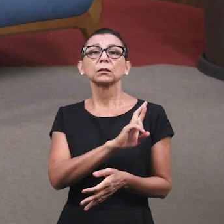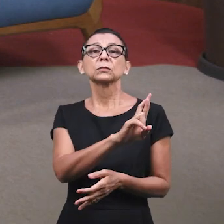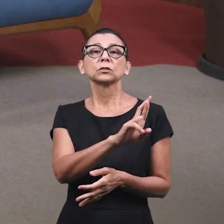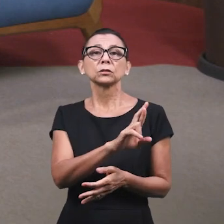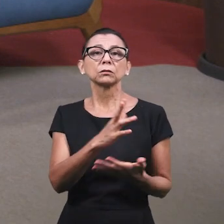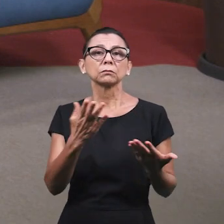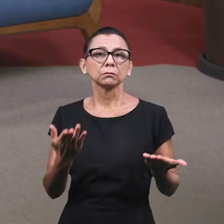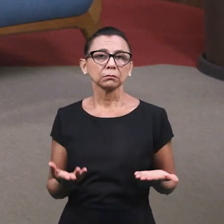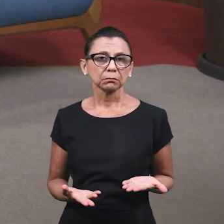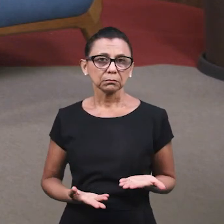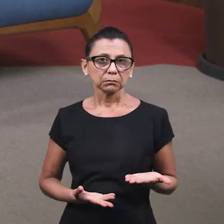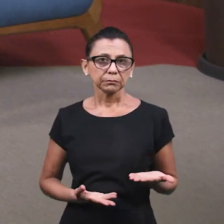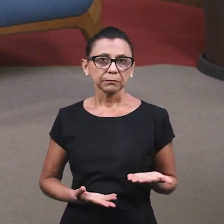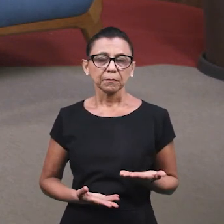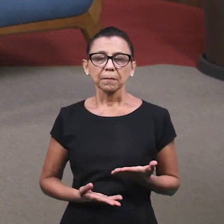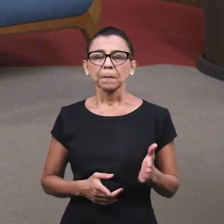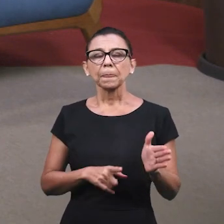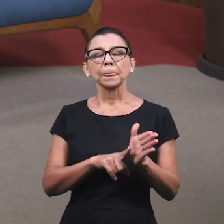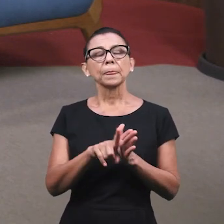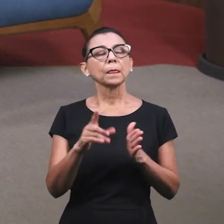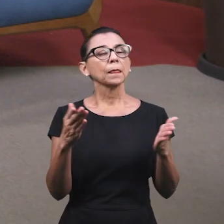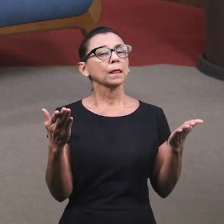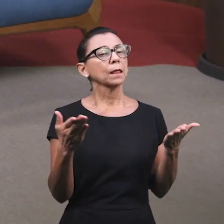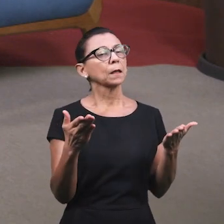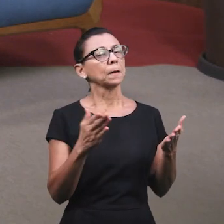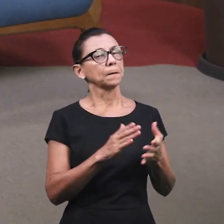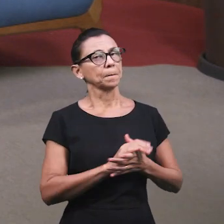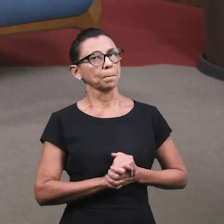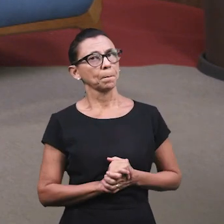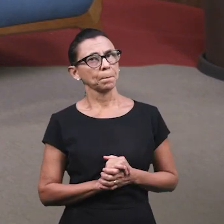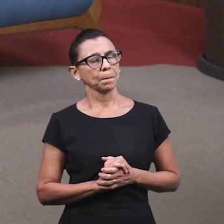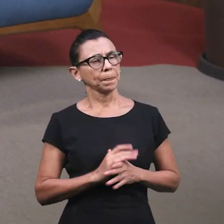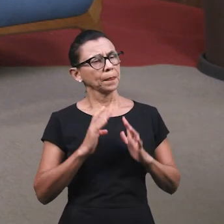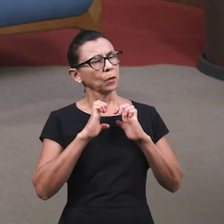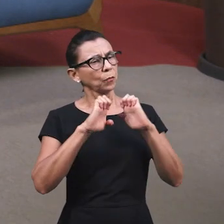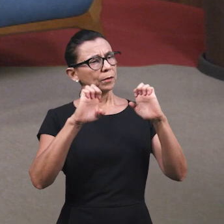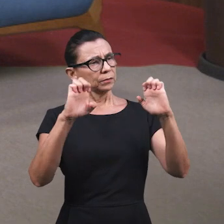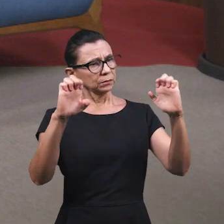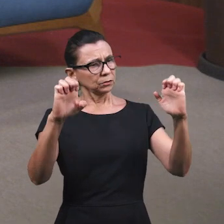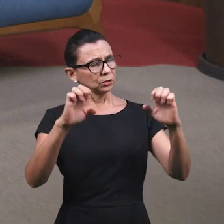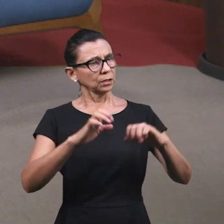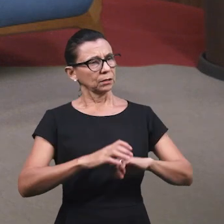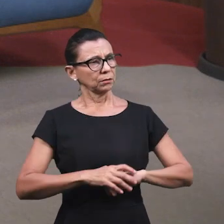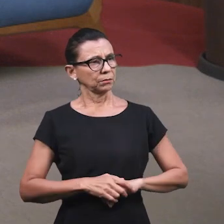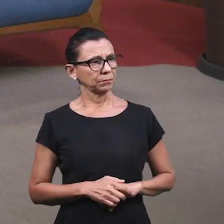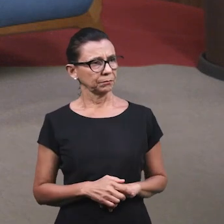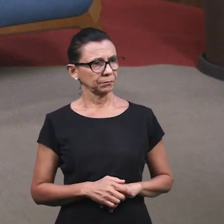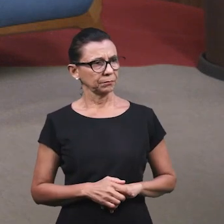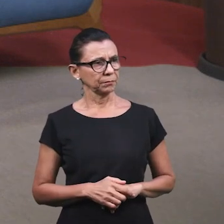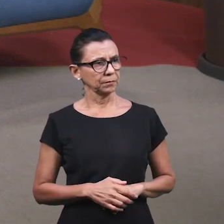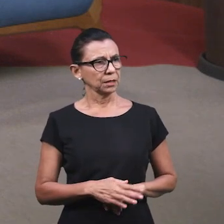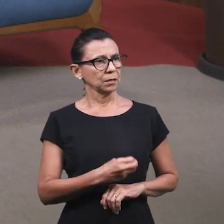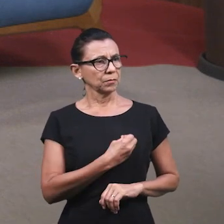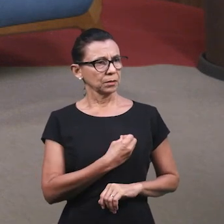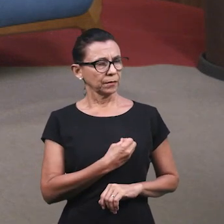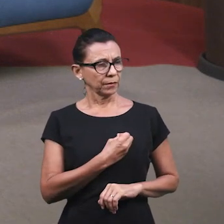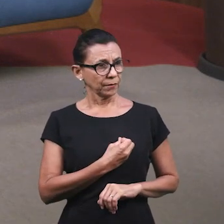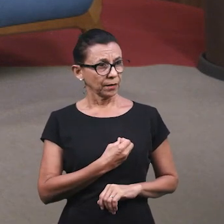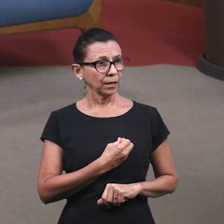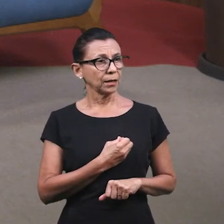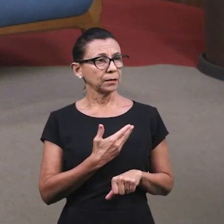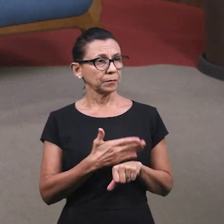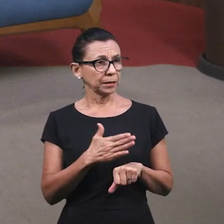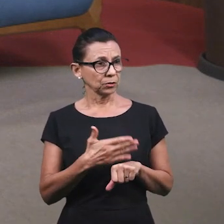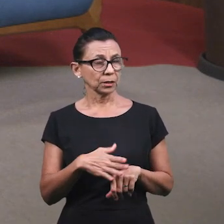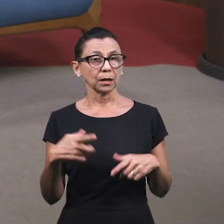ligne religieuse, etc. La question que je veux vous poser maintenant, c'est la suivante. Est-ce que l'évangile peut être vécu?